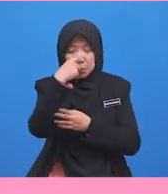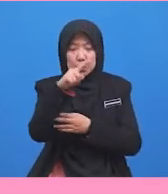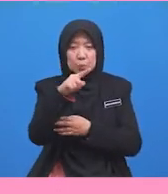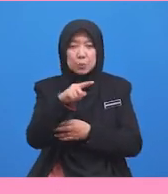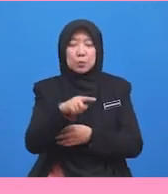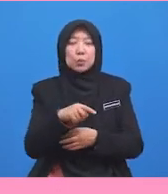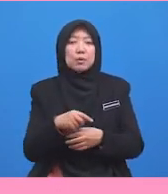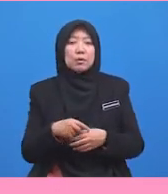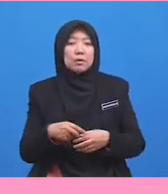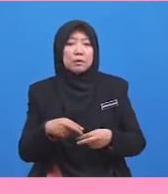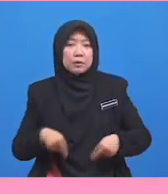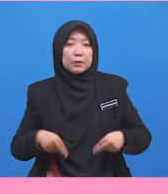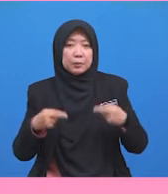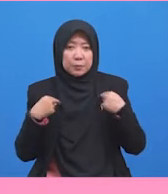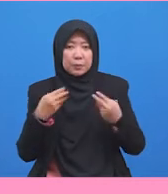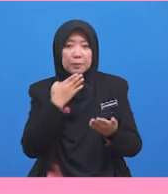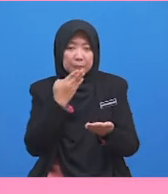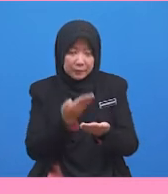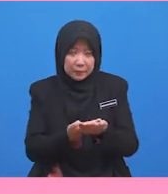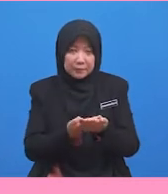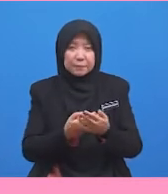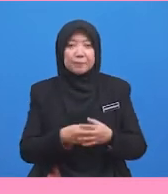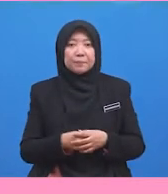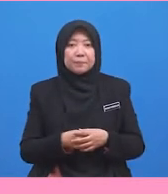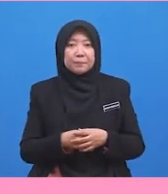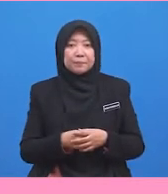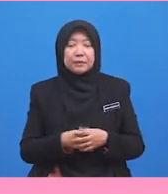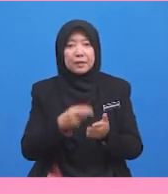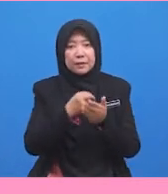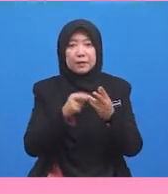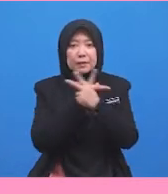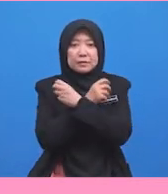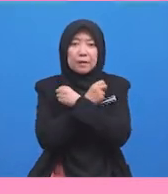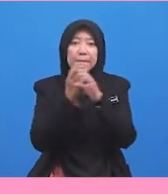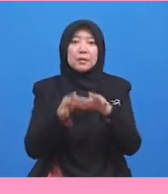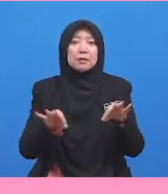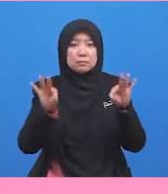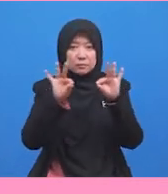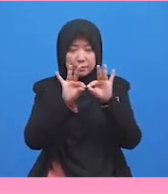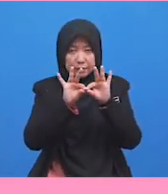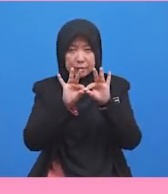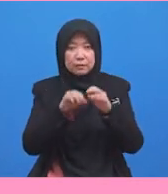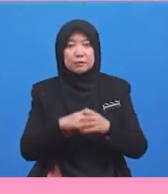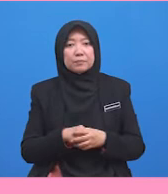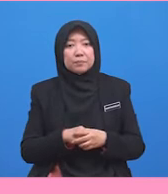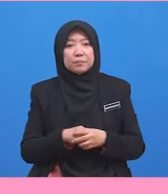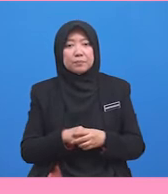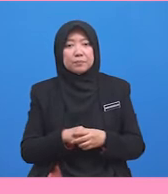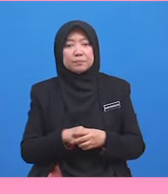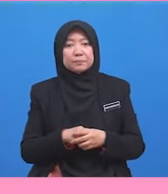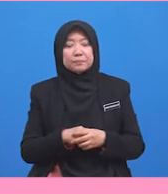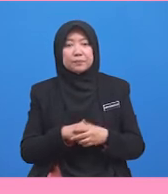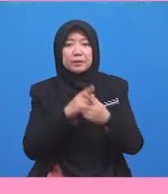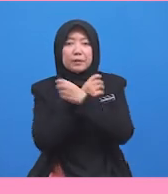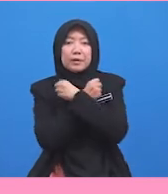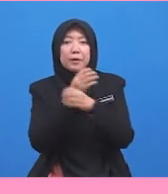memperbaiki diri kearah yang lebih W nilai kasih sayang penting dalam diri seorang individu kasih